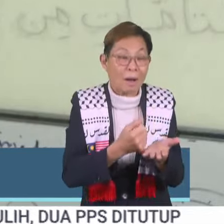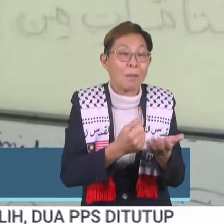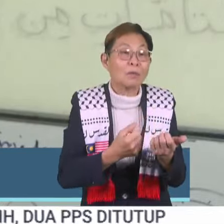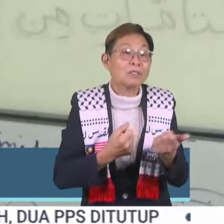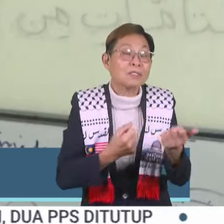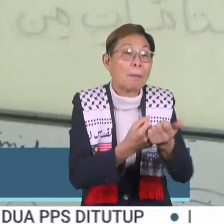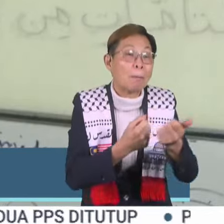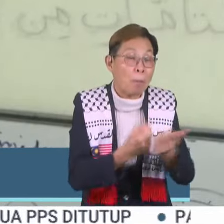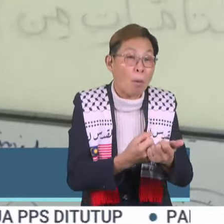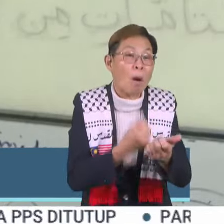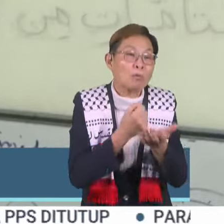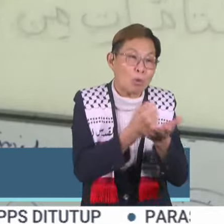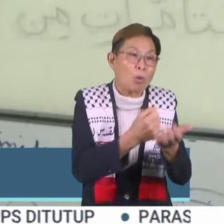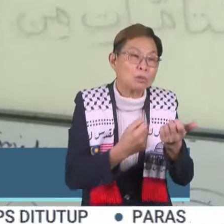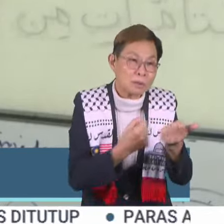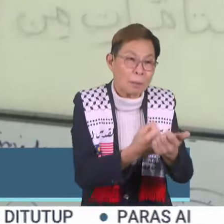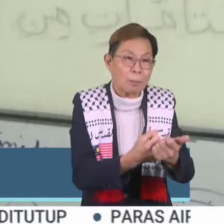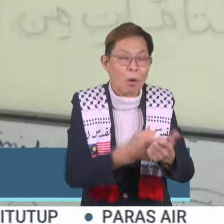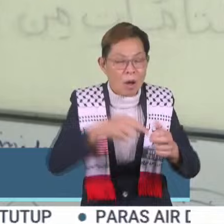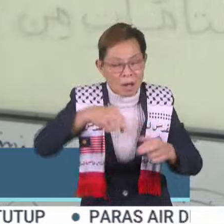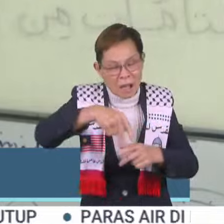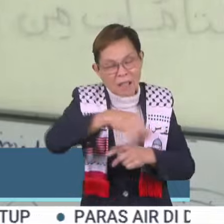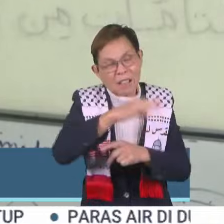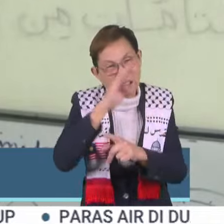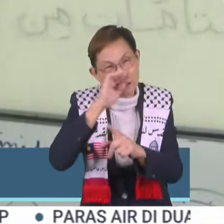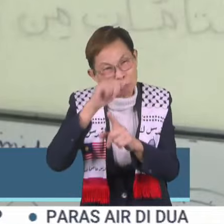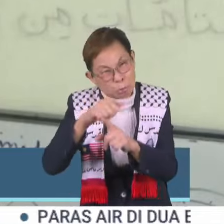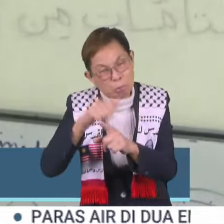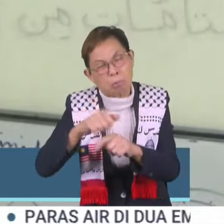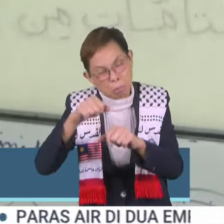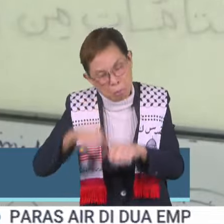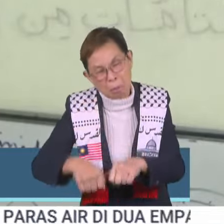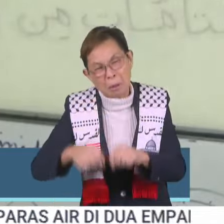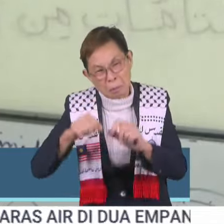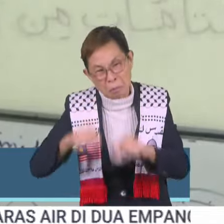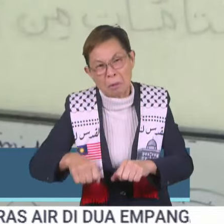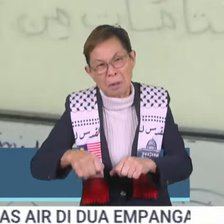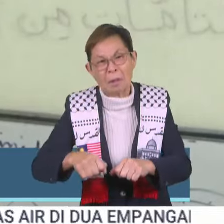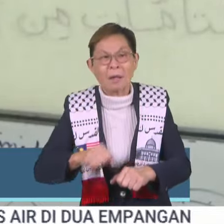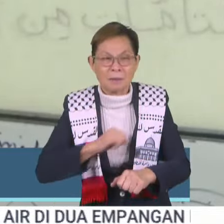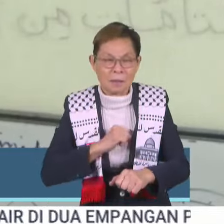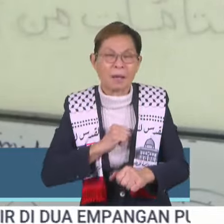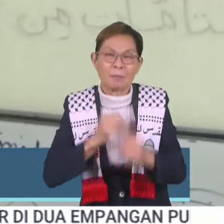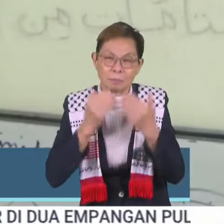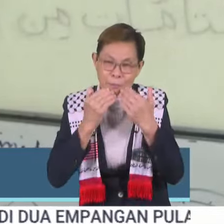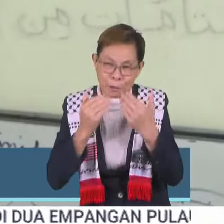saya sangat menghargai lah. Tu dia. Dia tak ada lutut. Selain pada tu